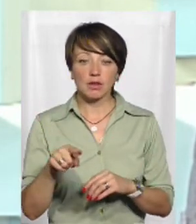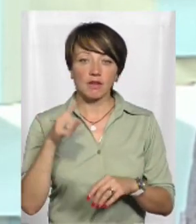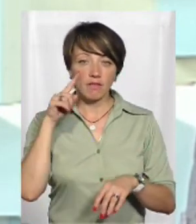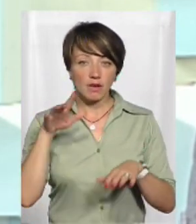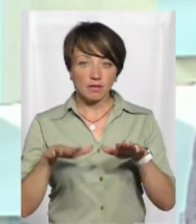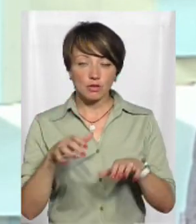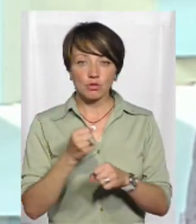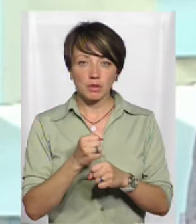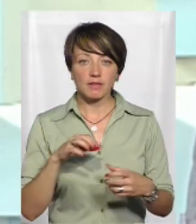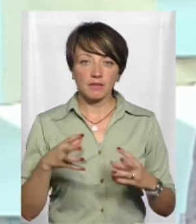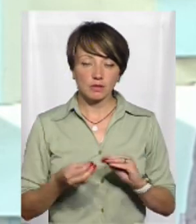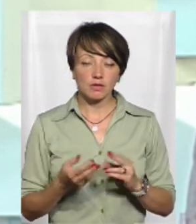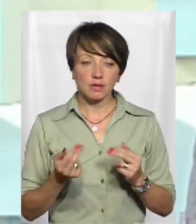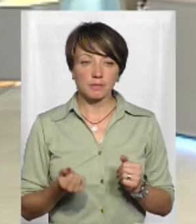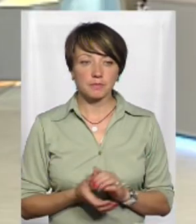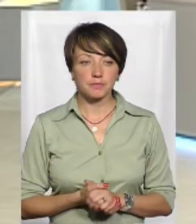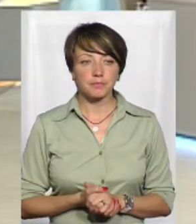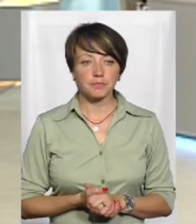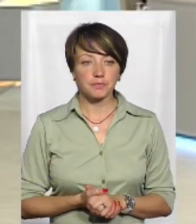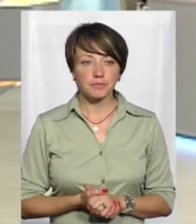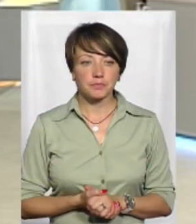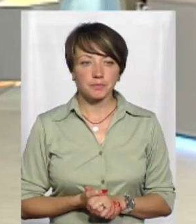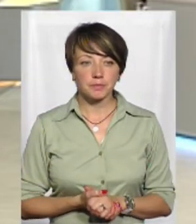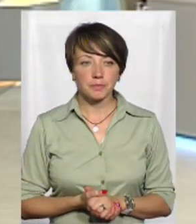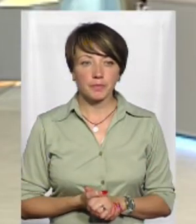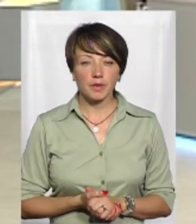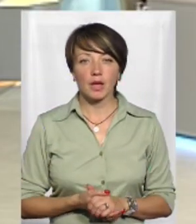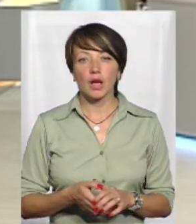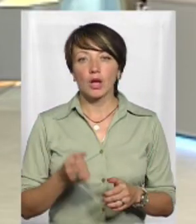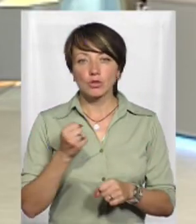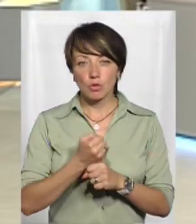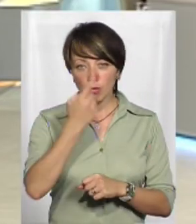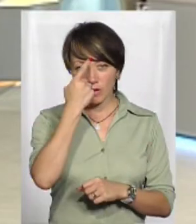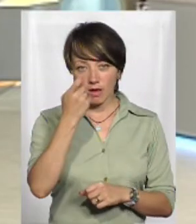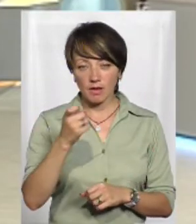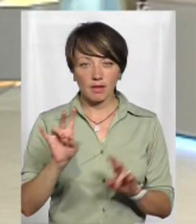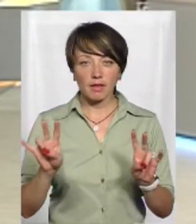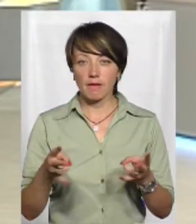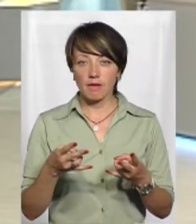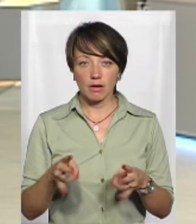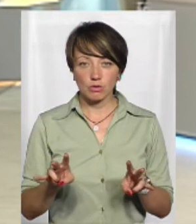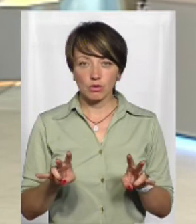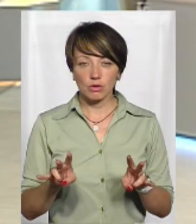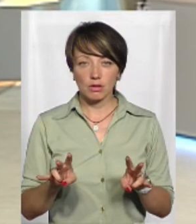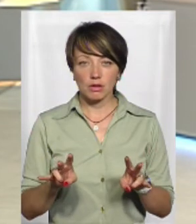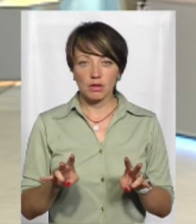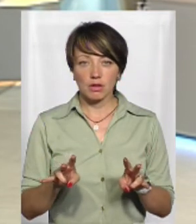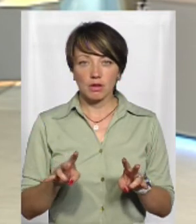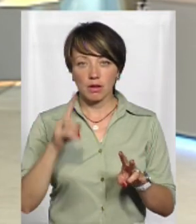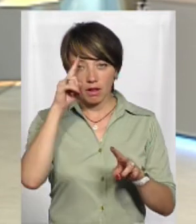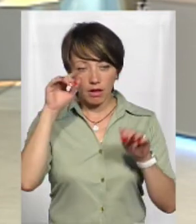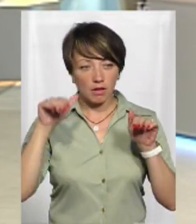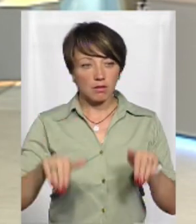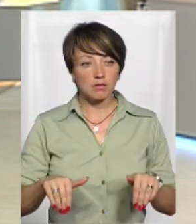виважено робити свій вибір. Робити висновок. Так. Пані Наталя? Напевно, зроблю наголос, напевно, не варто вестися, так